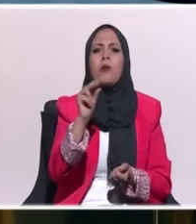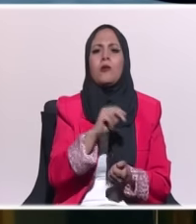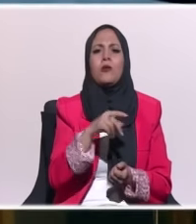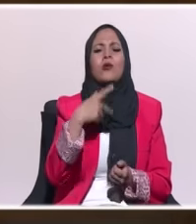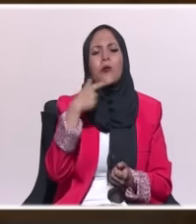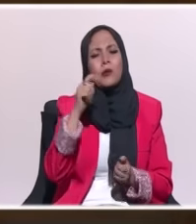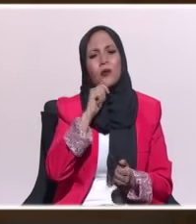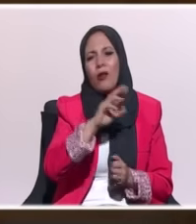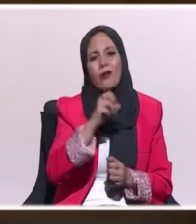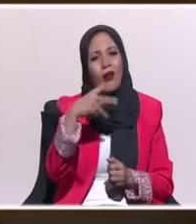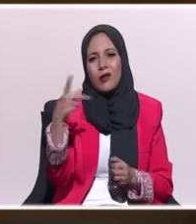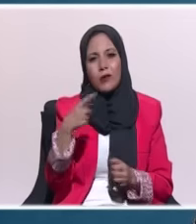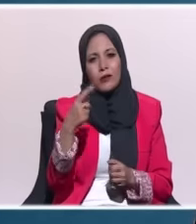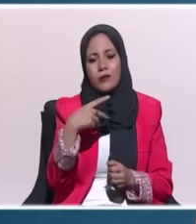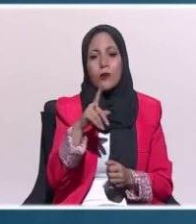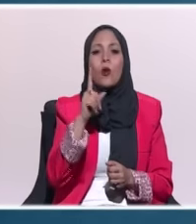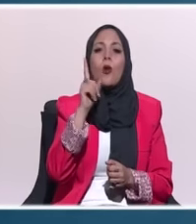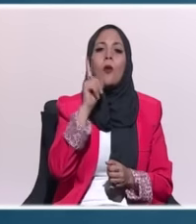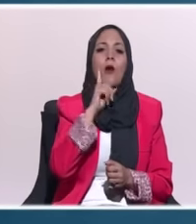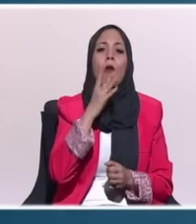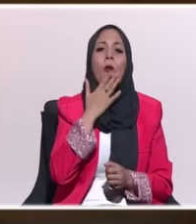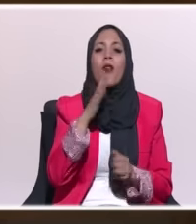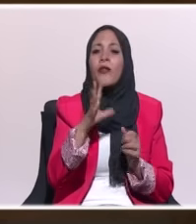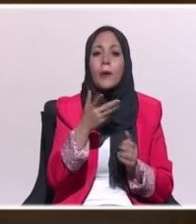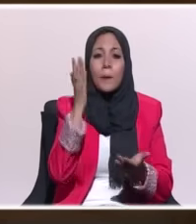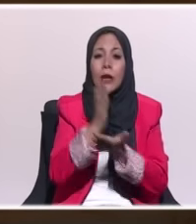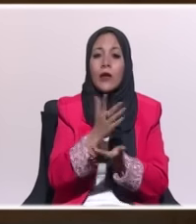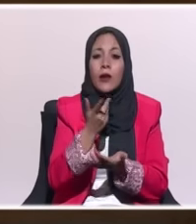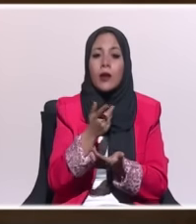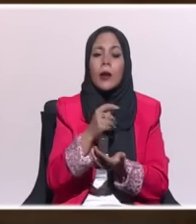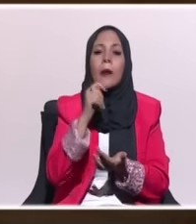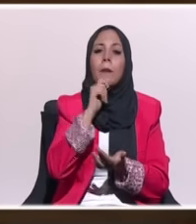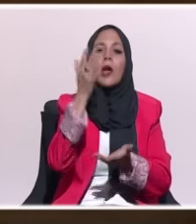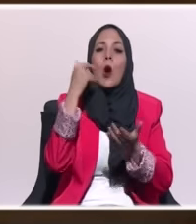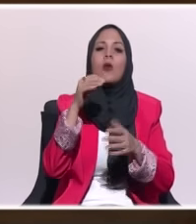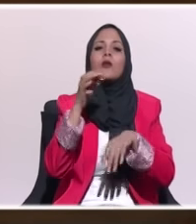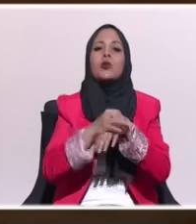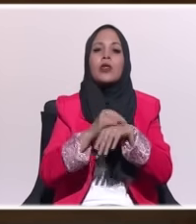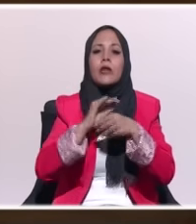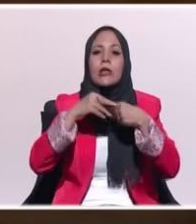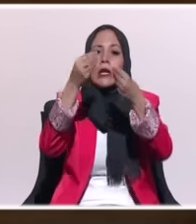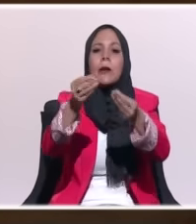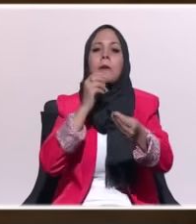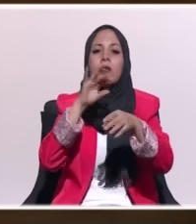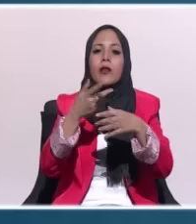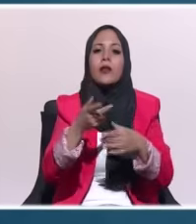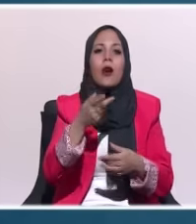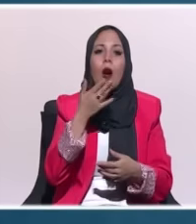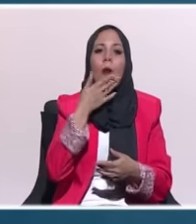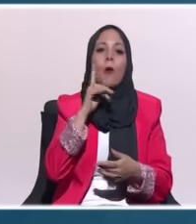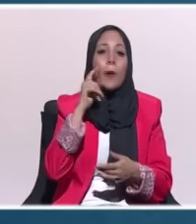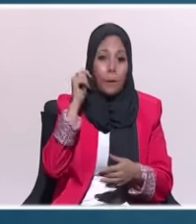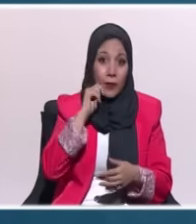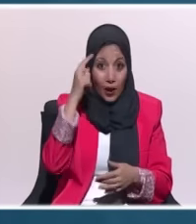خلاص بقى. طب انت تعرفي ابوها وامها الحقيقيين؟ لا اعرفهم منين. طب البنت الممرضه اللي انت جابتها لك تعرف اهلها الحقيقيين؟